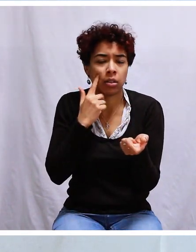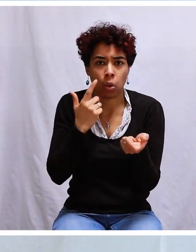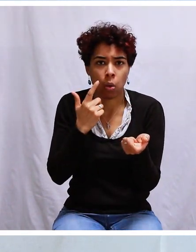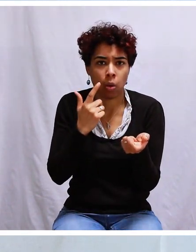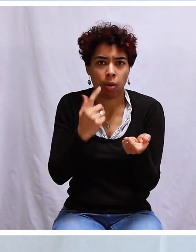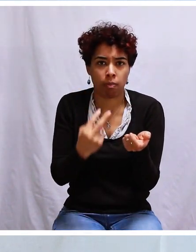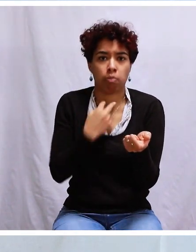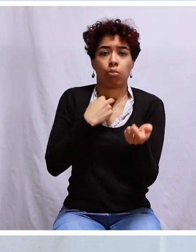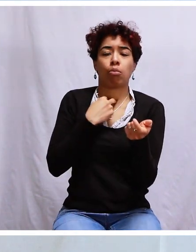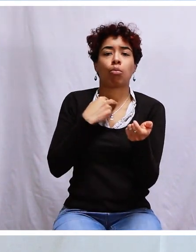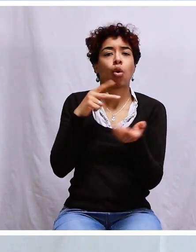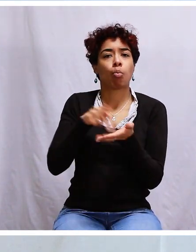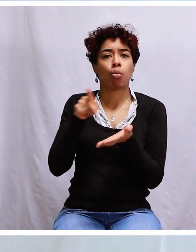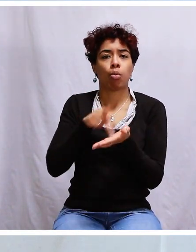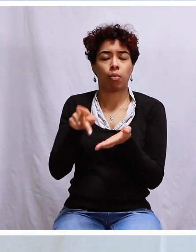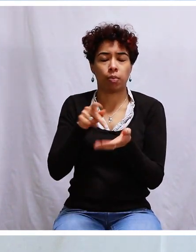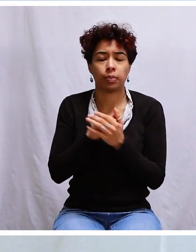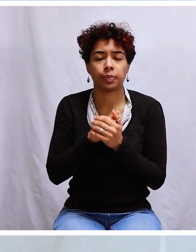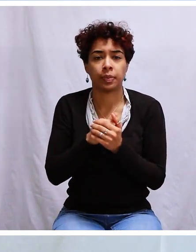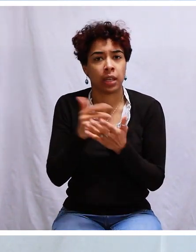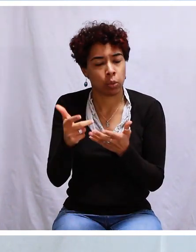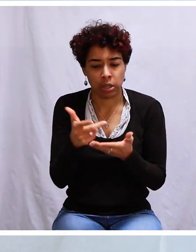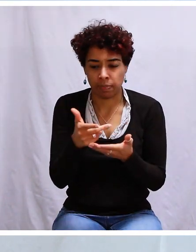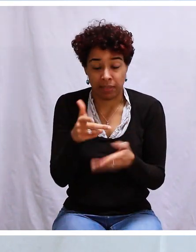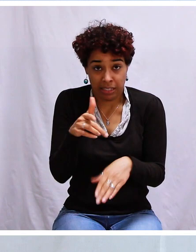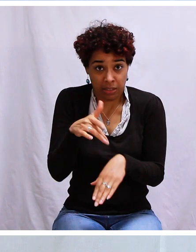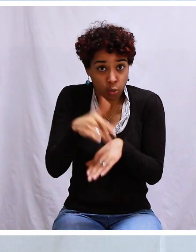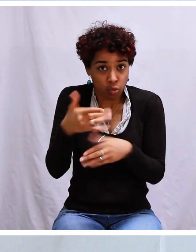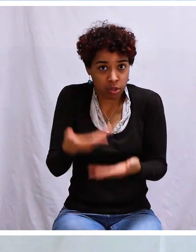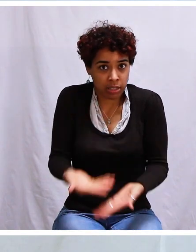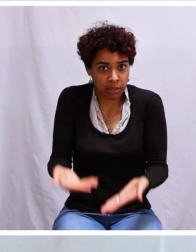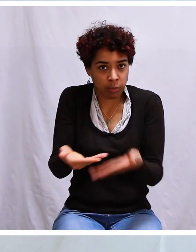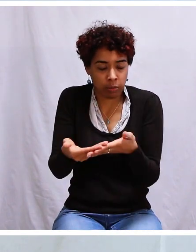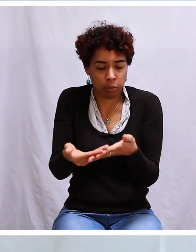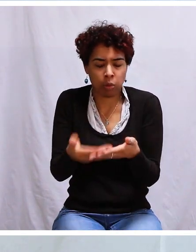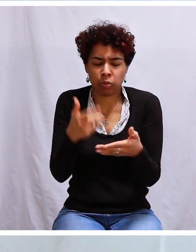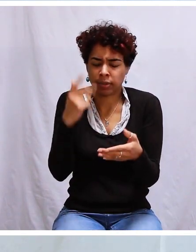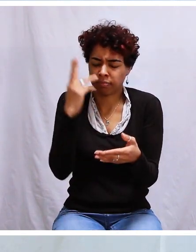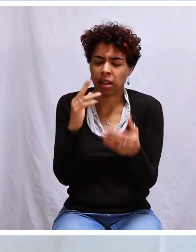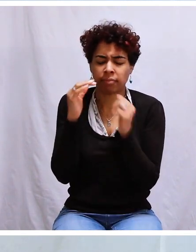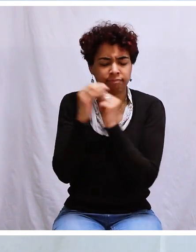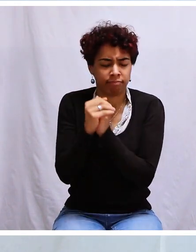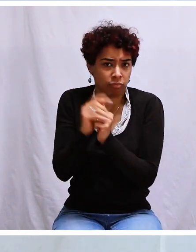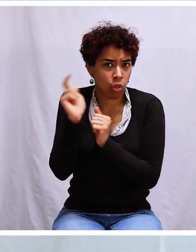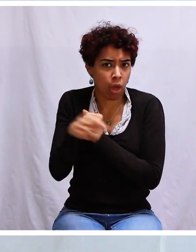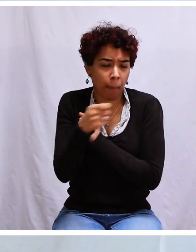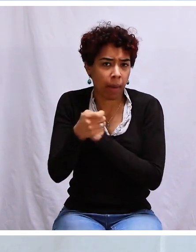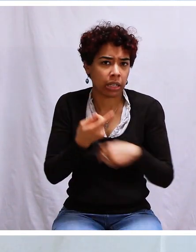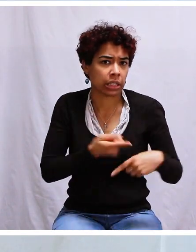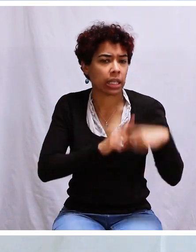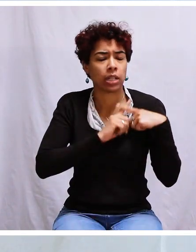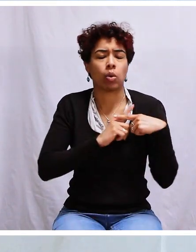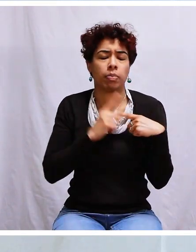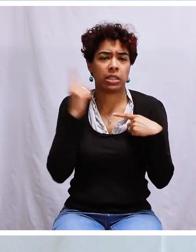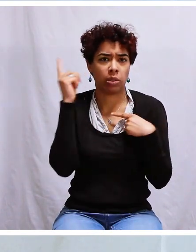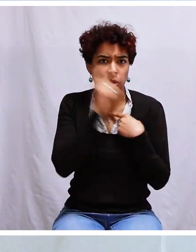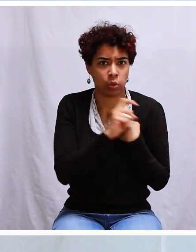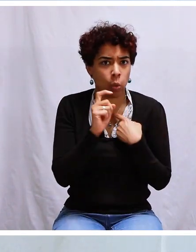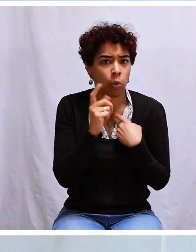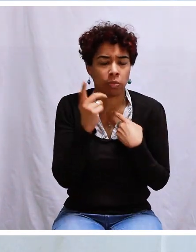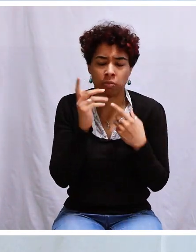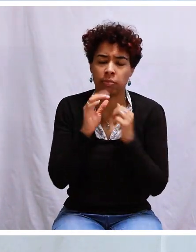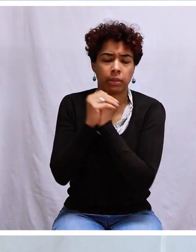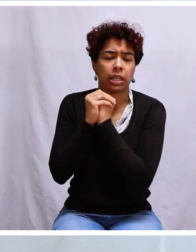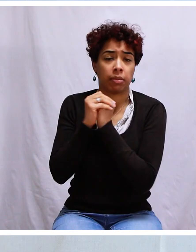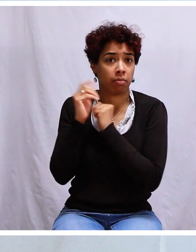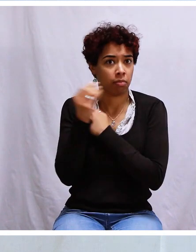à Paul. Et il vit cette oppression-là. Donc il va commencer à prier comme tout chrétien fait quand il est dans l'épreuve, et c'est une bonne chose de